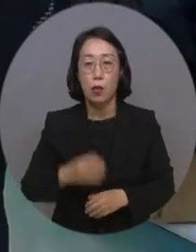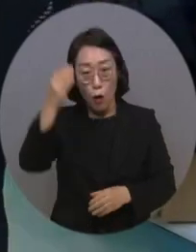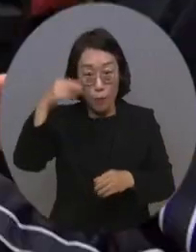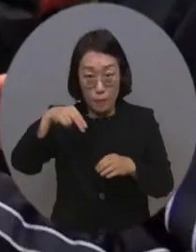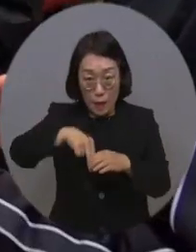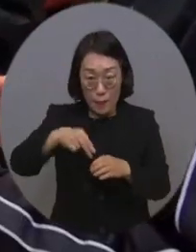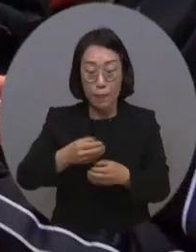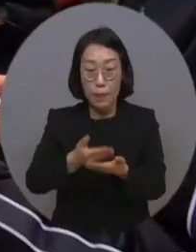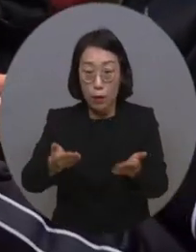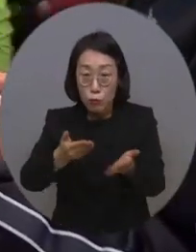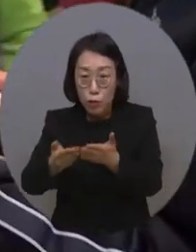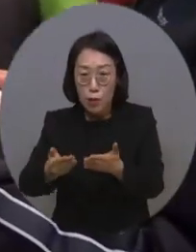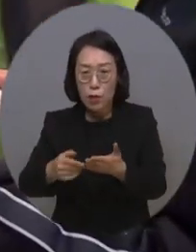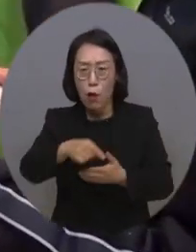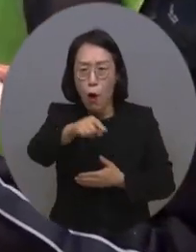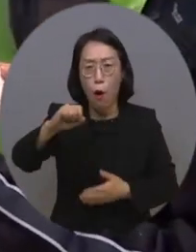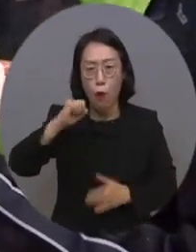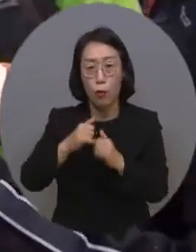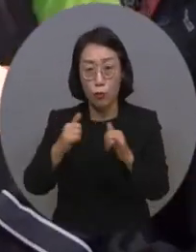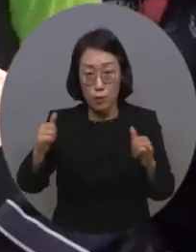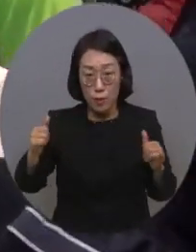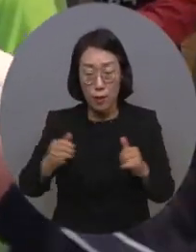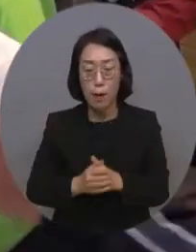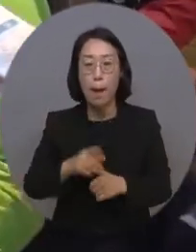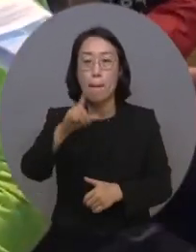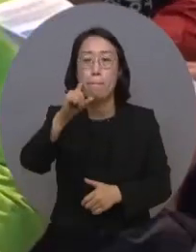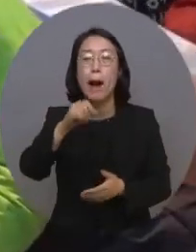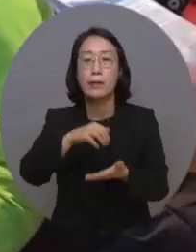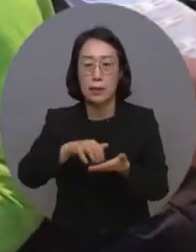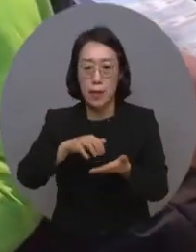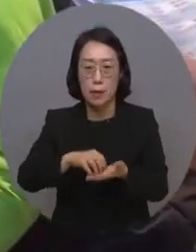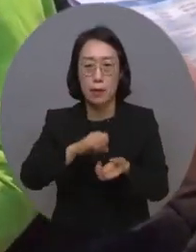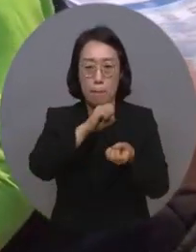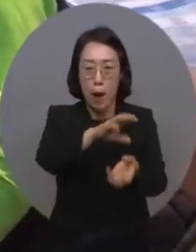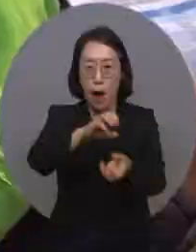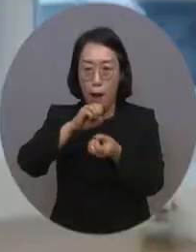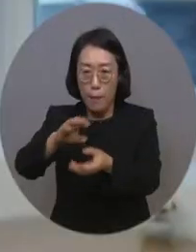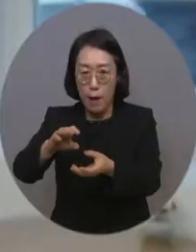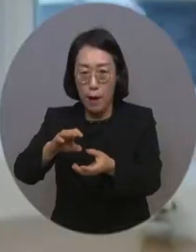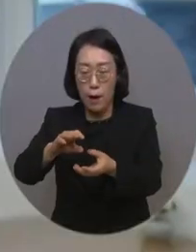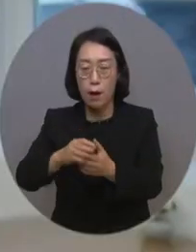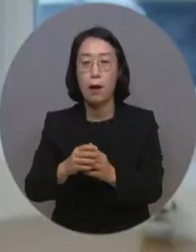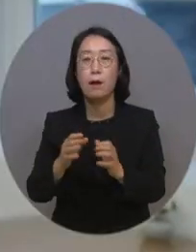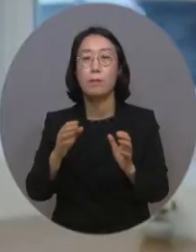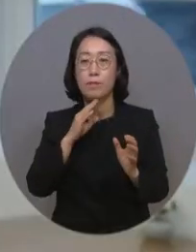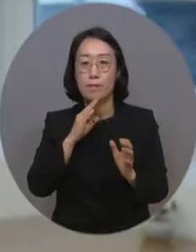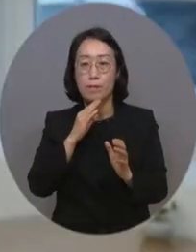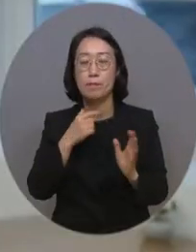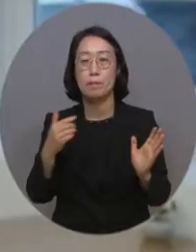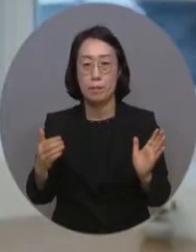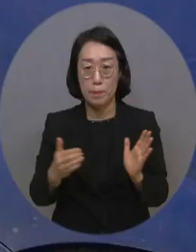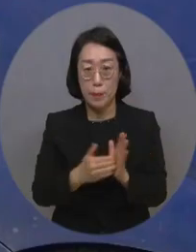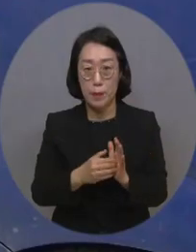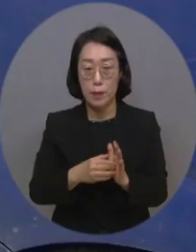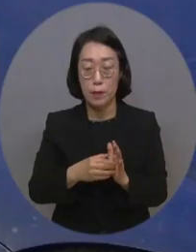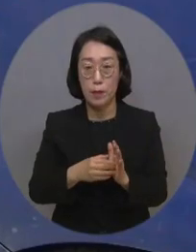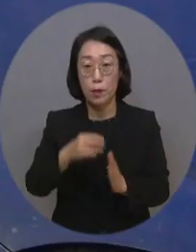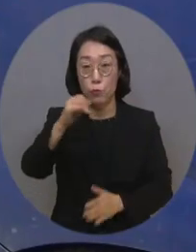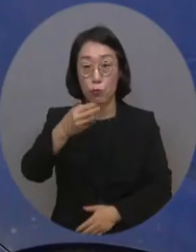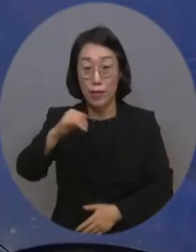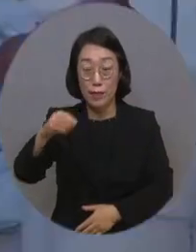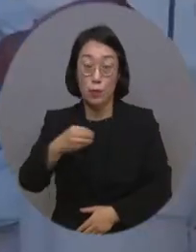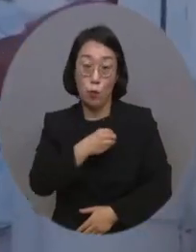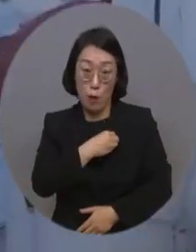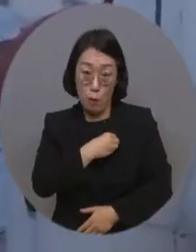힘겨워하는 지역에 소외된 이웃에 연탄 1만 장을 전달하는 연탄 나눔 행사가 개최되었습니다. 월드 휴먼 브리지 회원